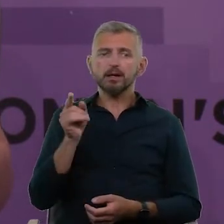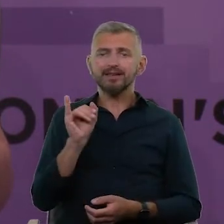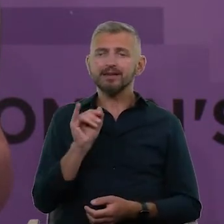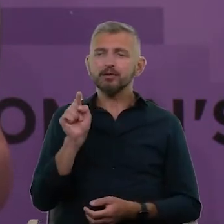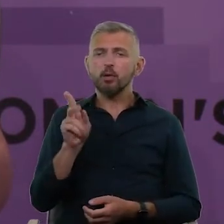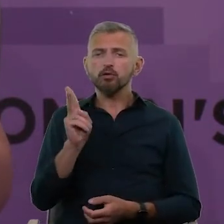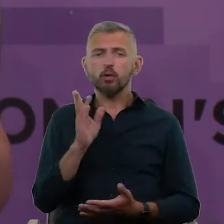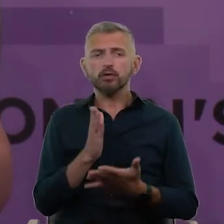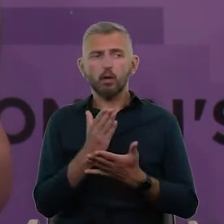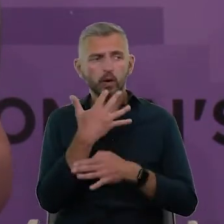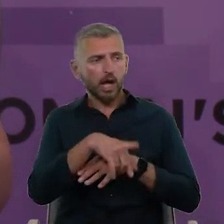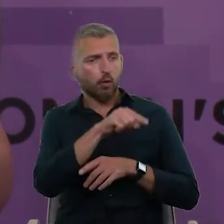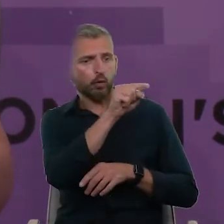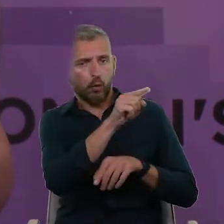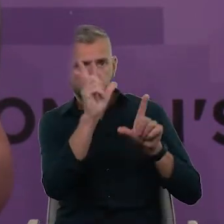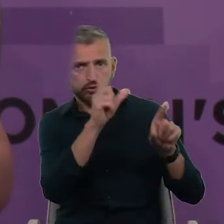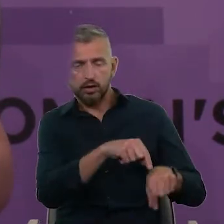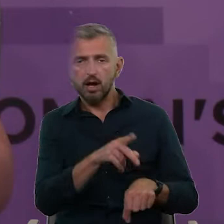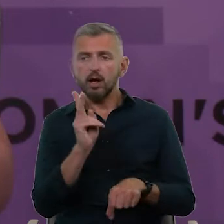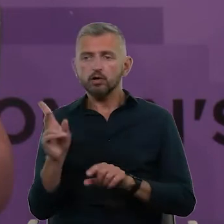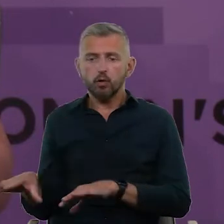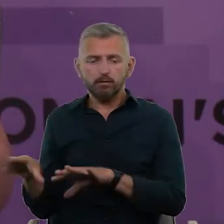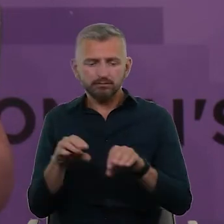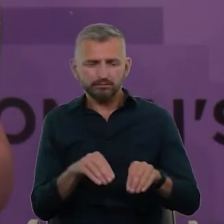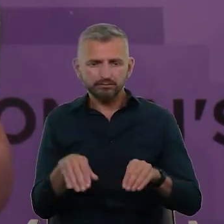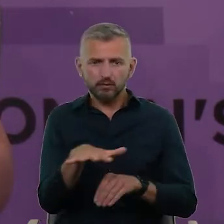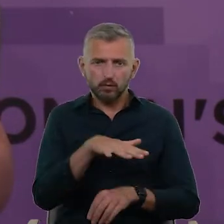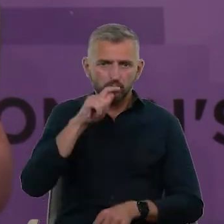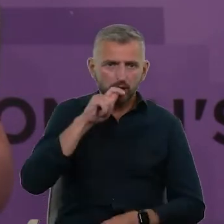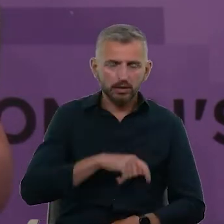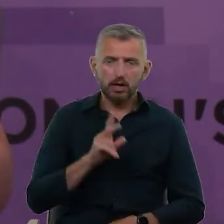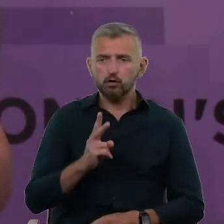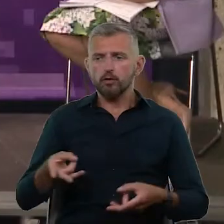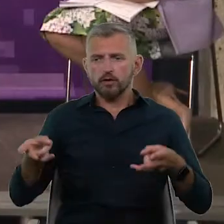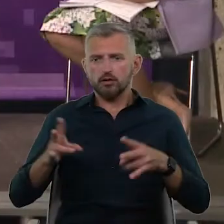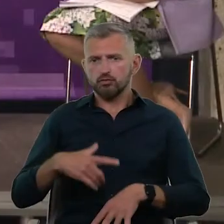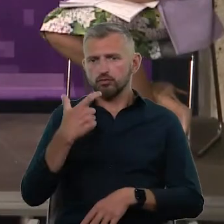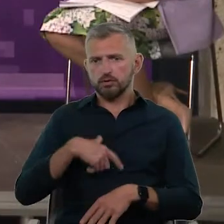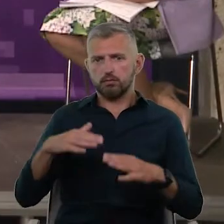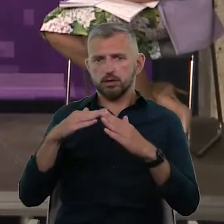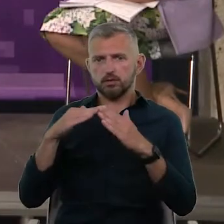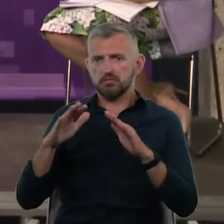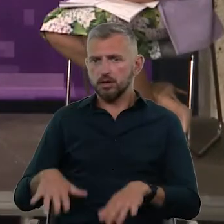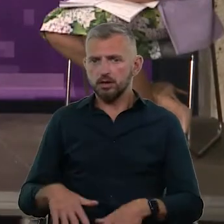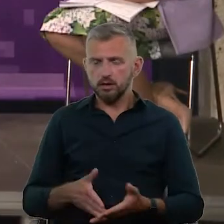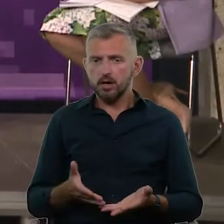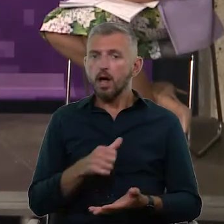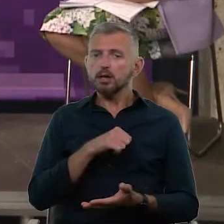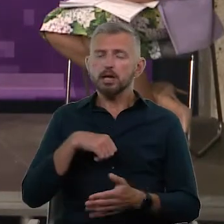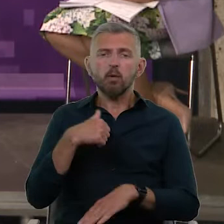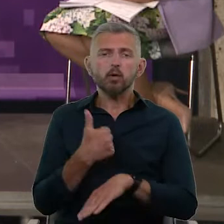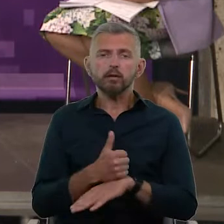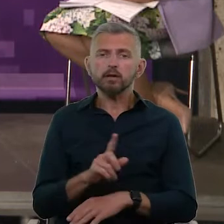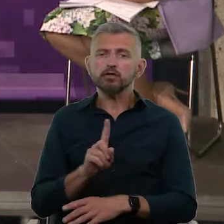знаходиться за кордоном, і та, яка виїхала на територію України, і та, яка залишилась там. Але саме головне,